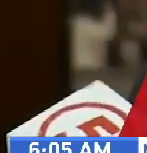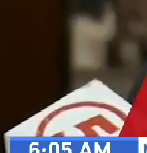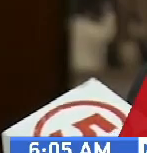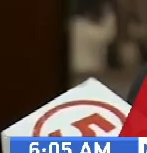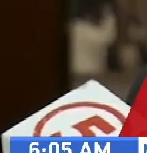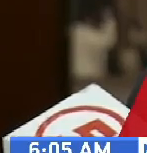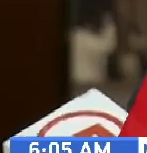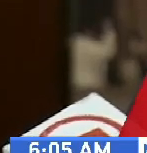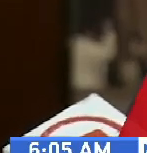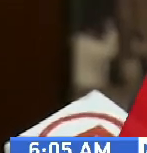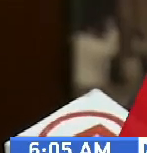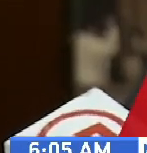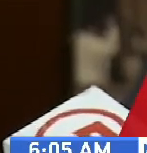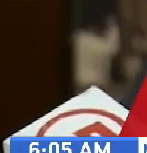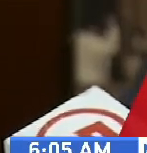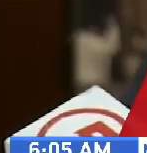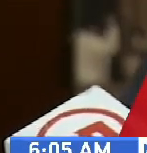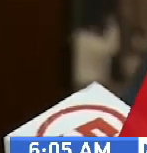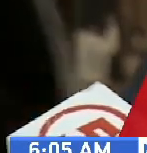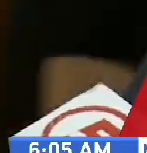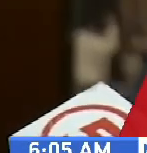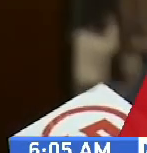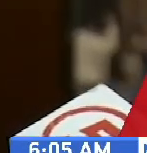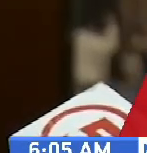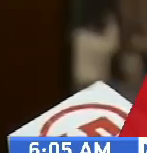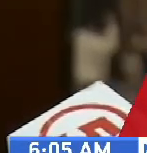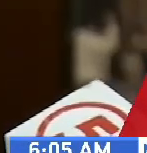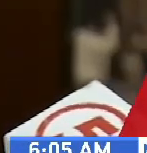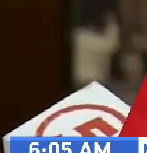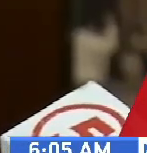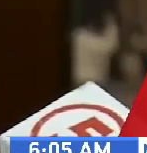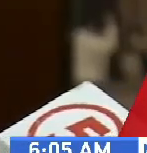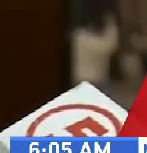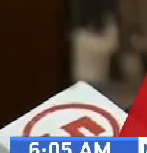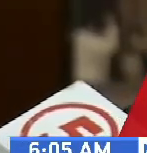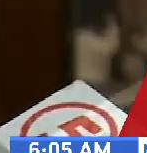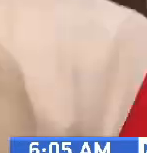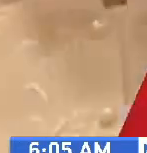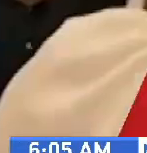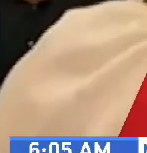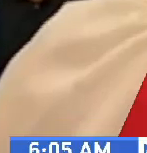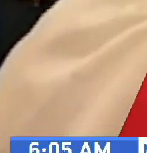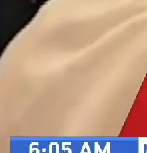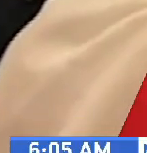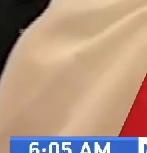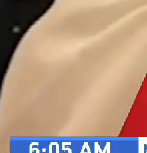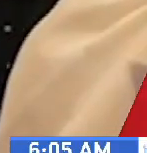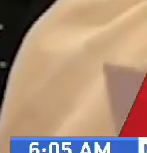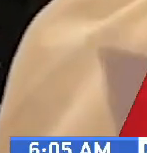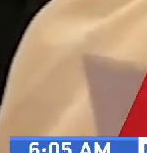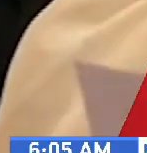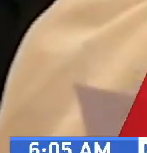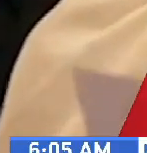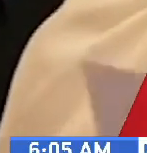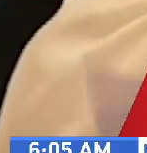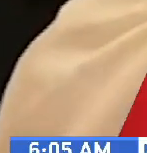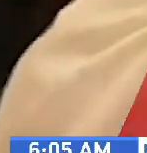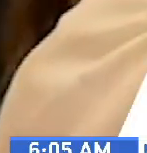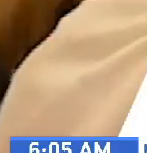sakit-sakit, lahat ng nararamdaman, biglang nawala, maliksing-malikse. Si Vice President-elect Sara